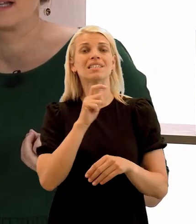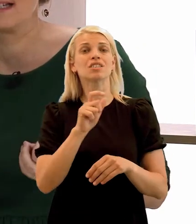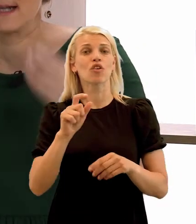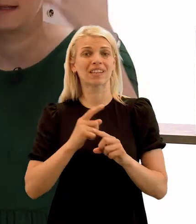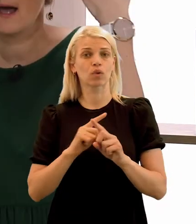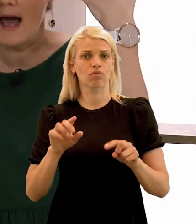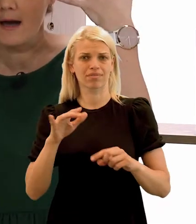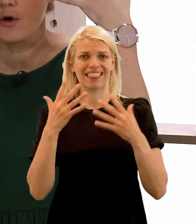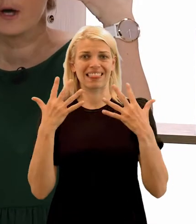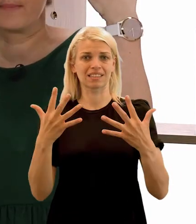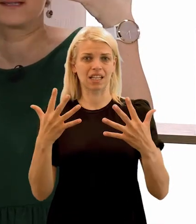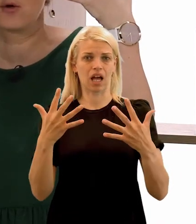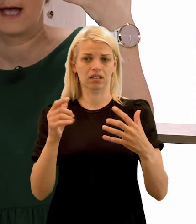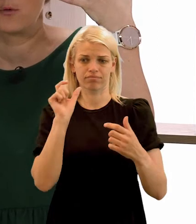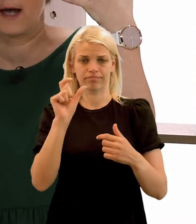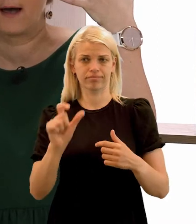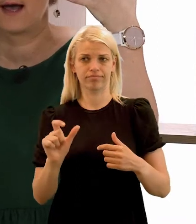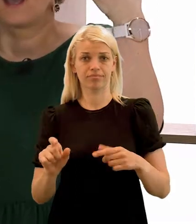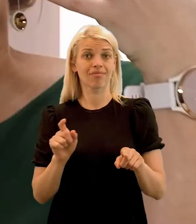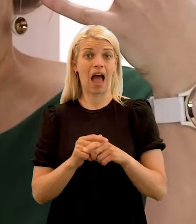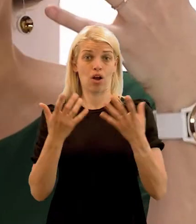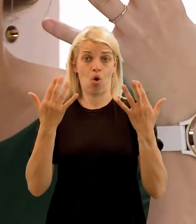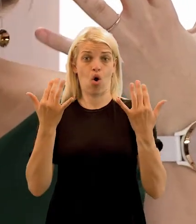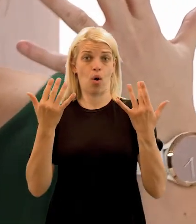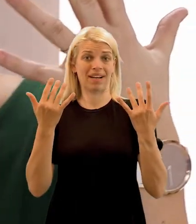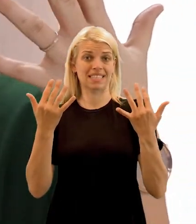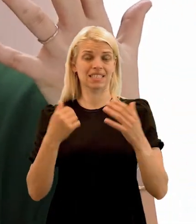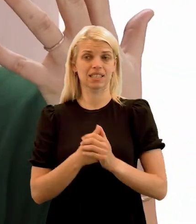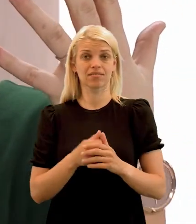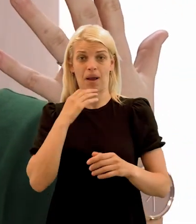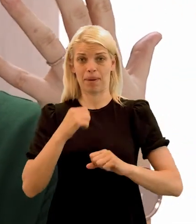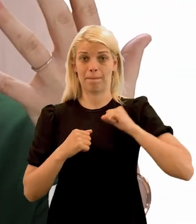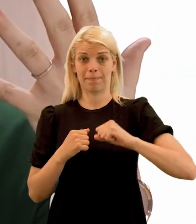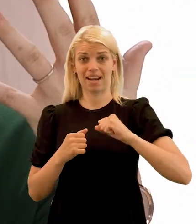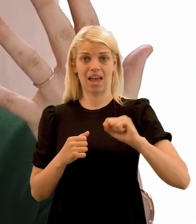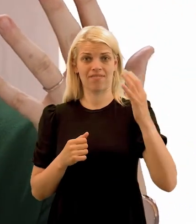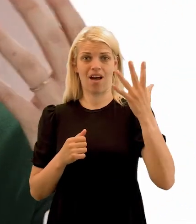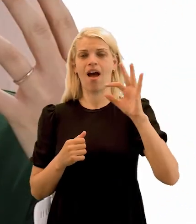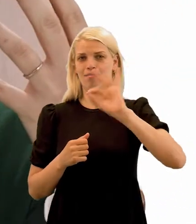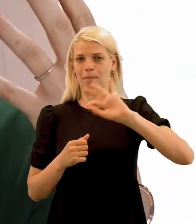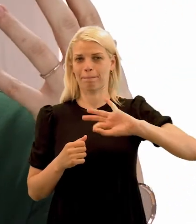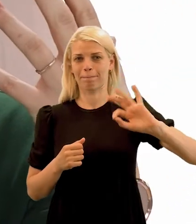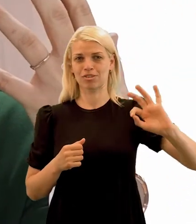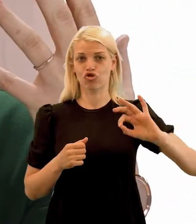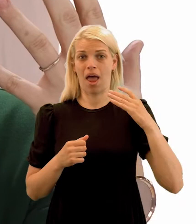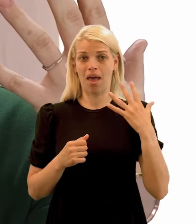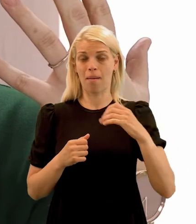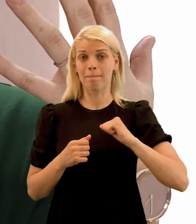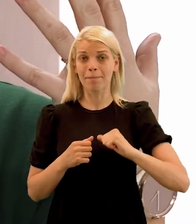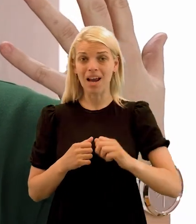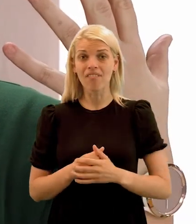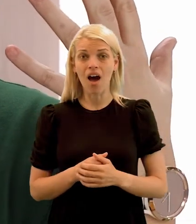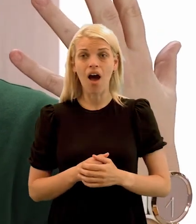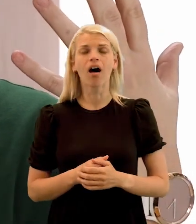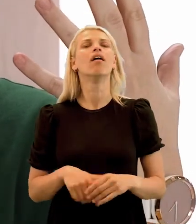druhov máme 10 ako prstov na rukách. A ak ste právák, tak píšete pravou rukou a používate,